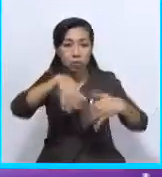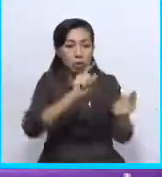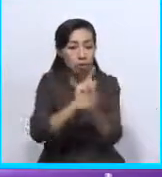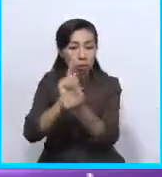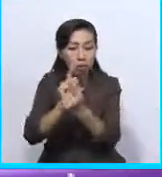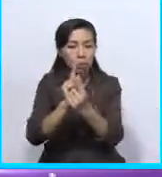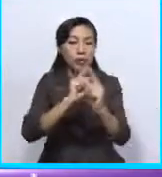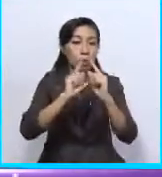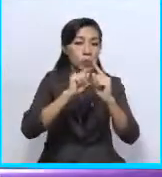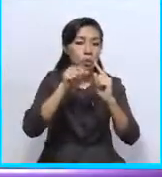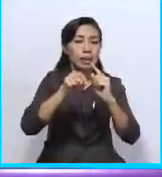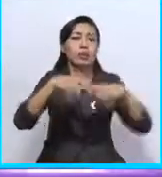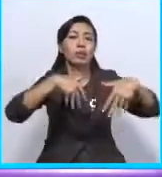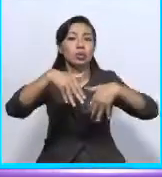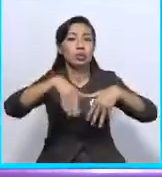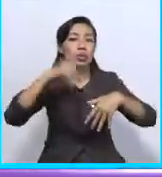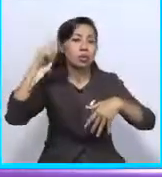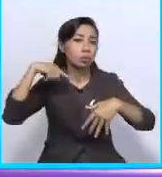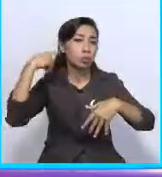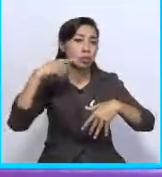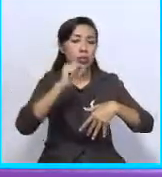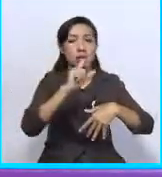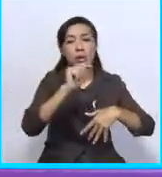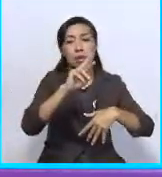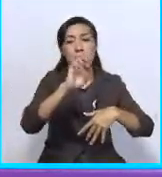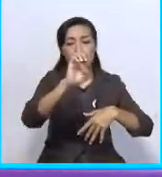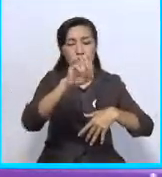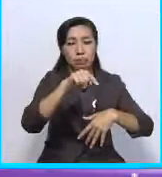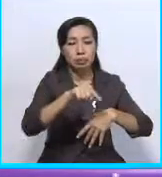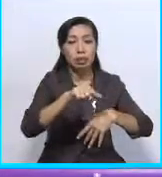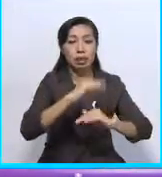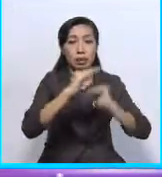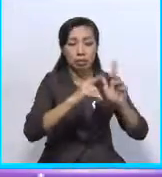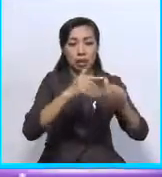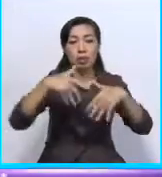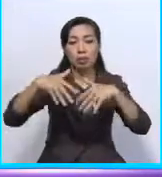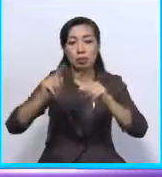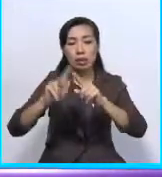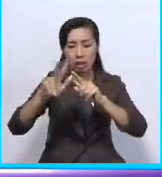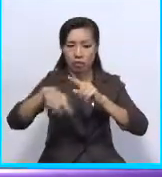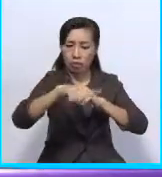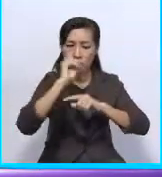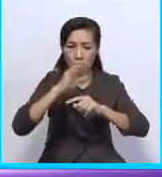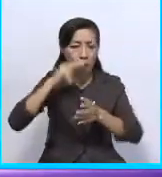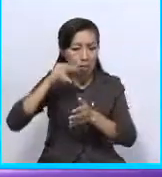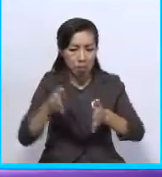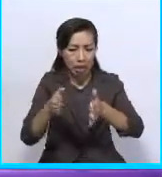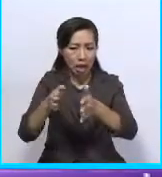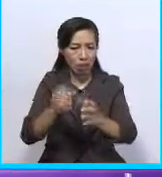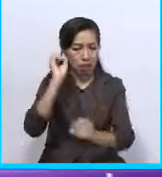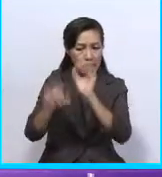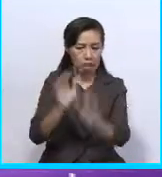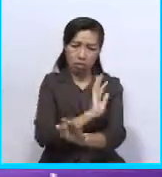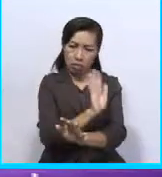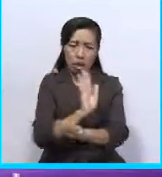ธ์ที่ชุมชนสตรีเหล็กพัฒนาและชุมชนประชากร3นะคะโดยได้รณรงค์ให้ประชาชนไม่ทิ้งขยะในลำคลองป้อง